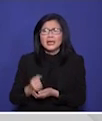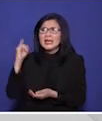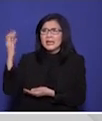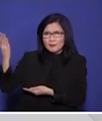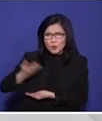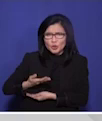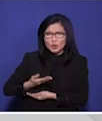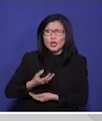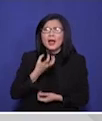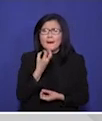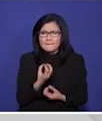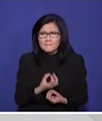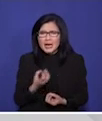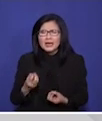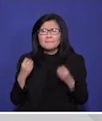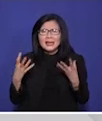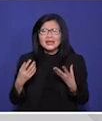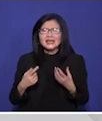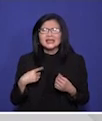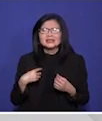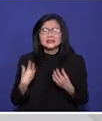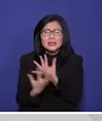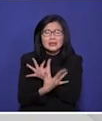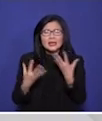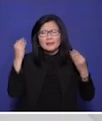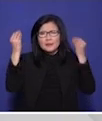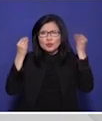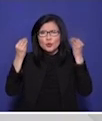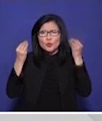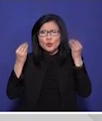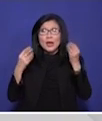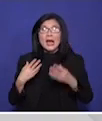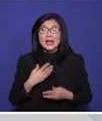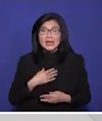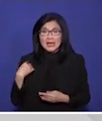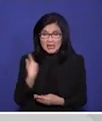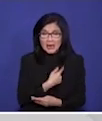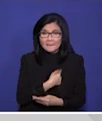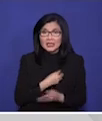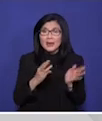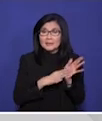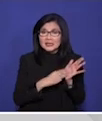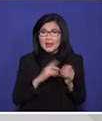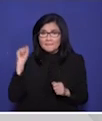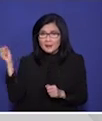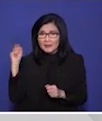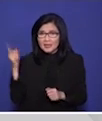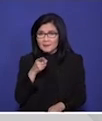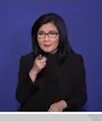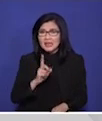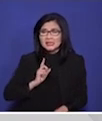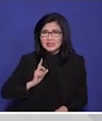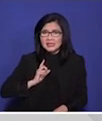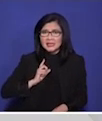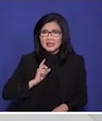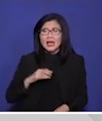yang membingung membingungkan rakyat dan kami ini masalah pemerintahan bapak sendiri di antara pejabat-pejabat yang